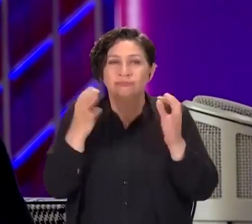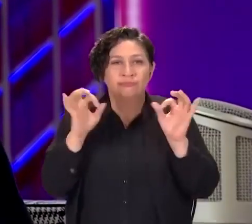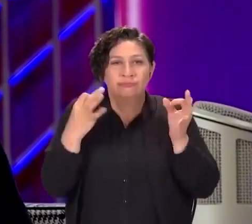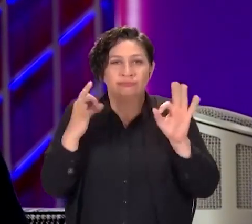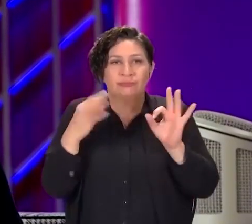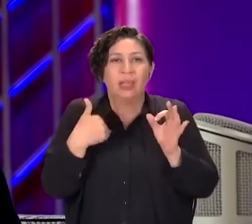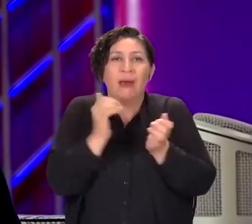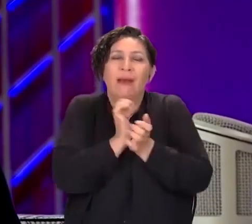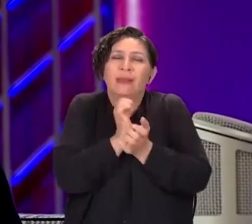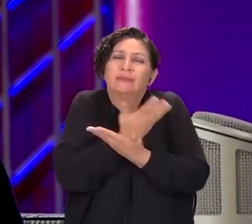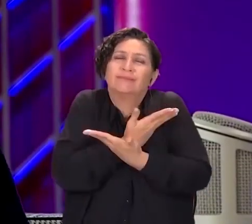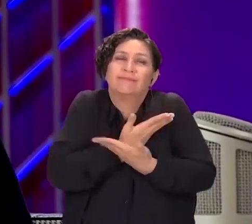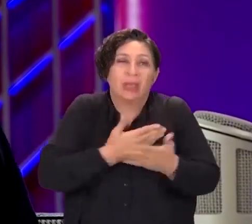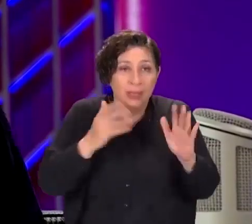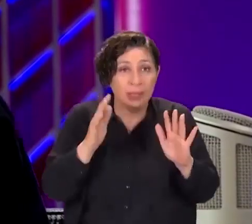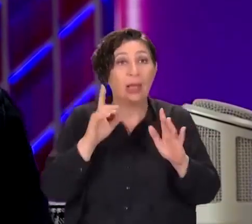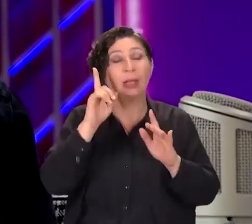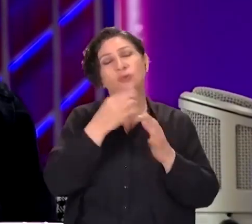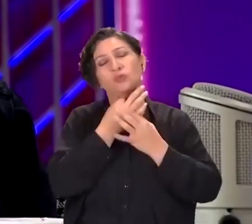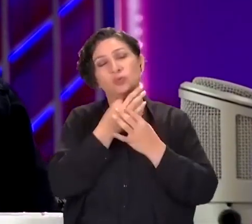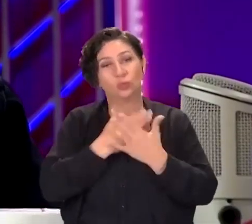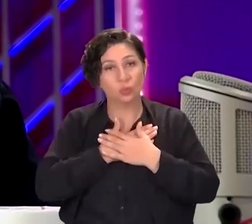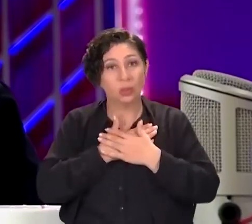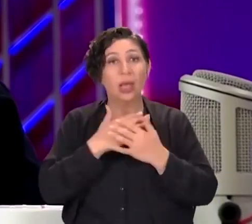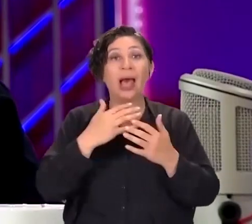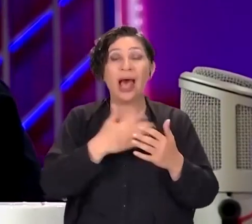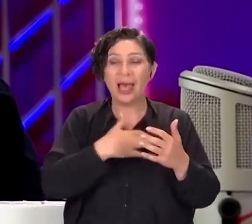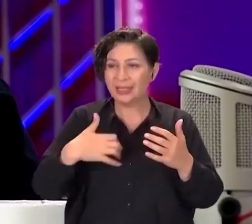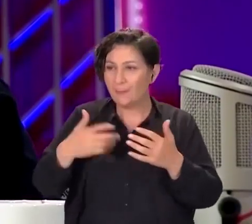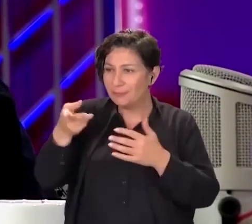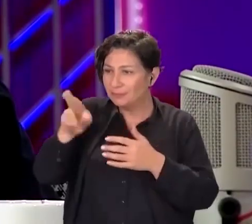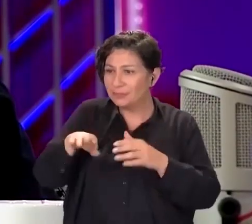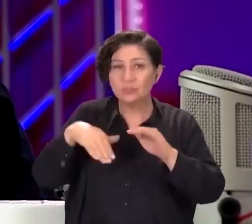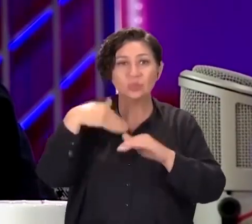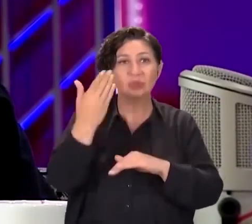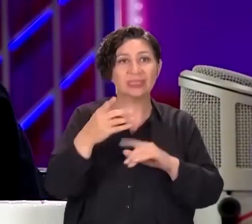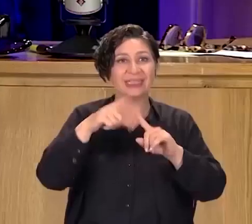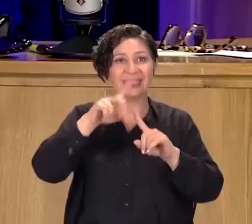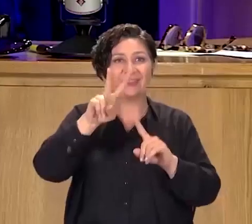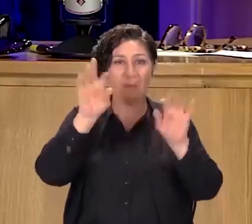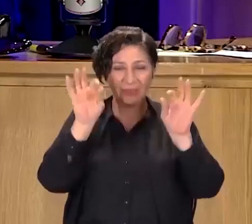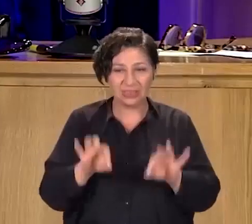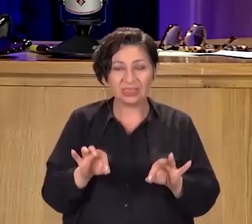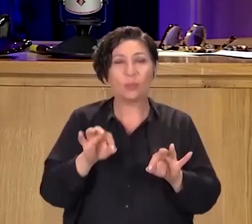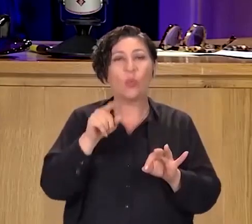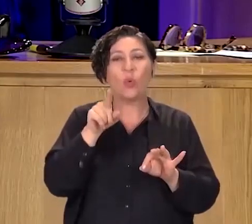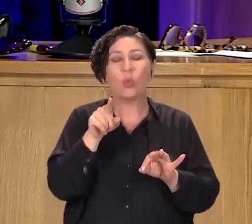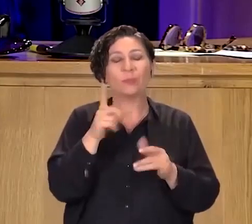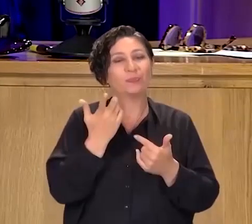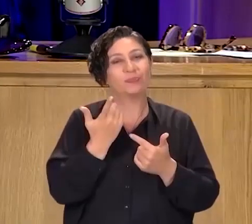çok düşkündüm Allah'tan. Zaten annemi kaybettikten sonra televizyona başladım. O